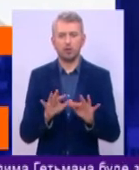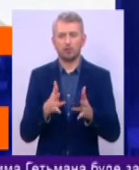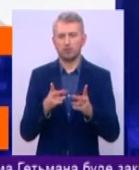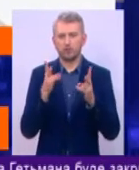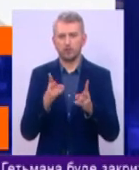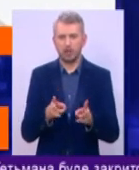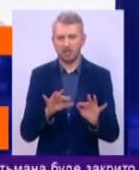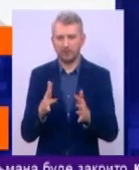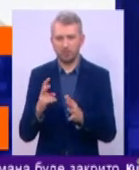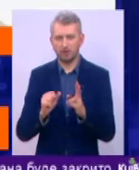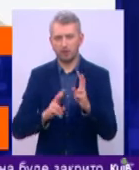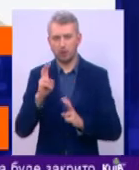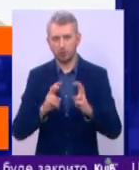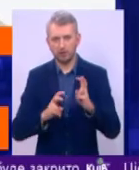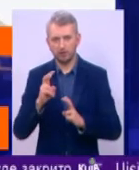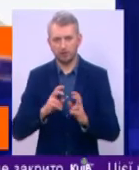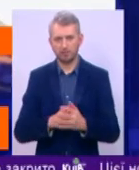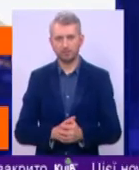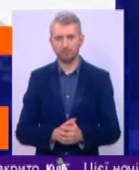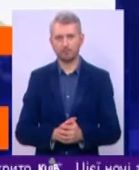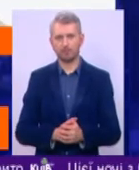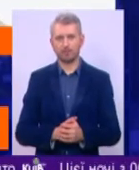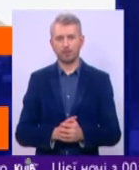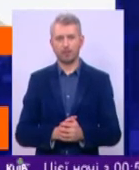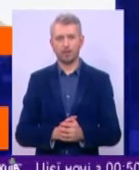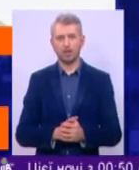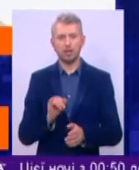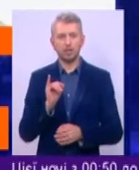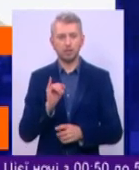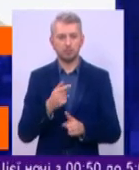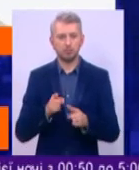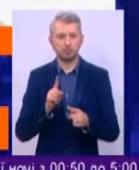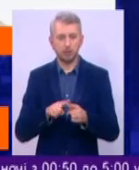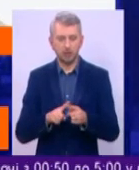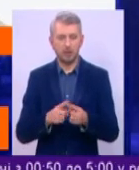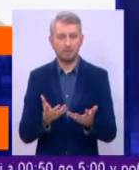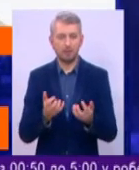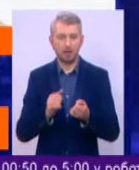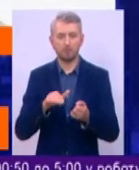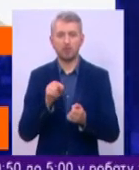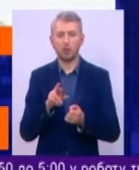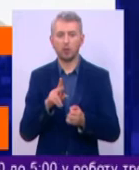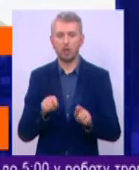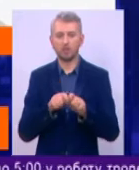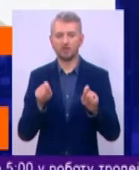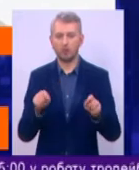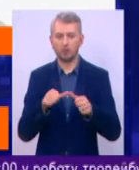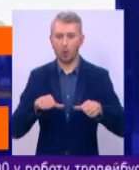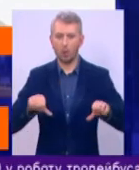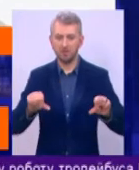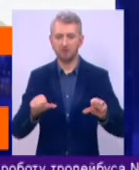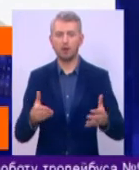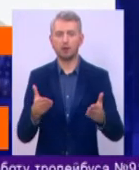нещасних випадків на виробництві. І це приймається після того, як створюється комісія, в